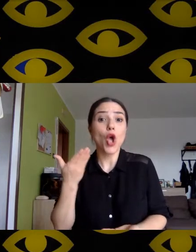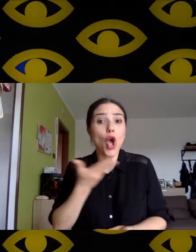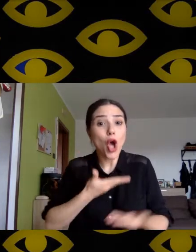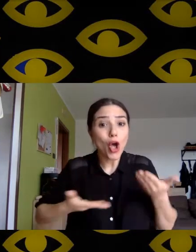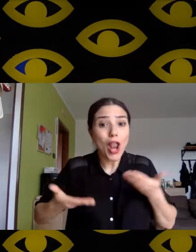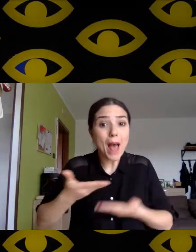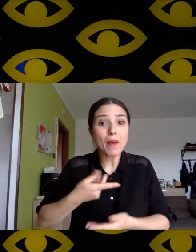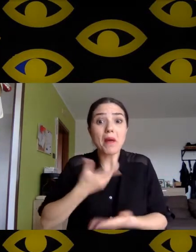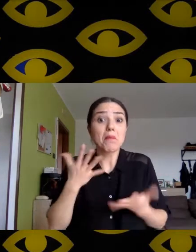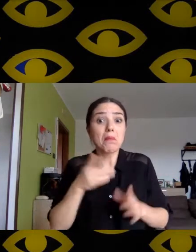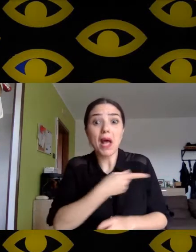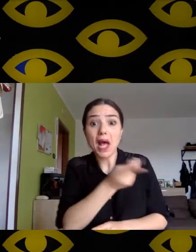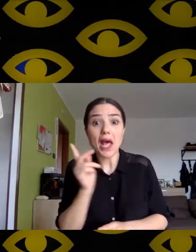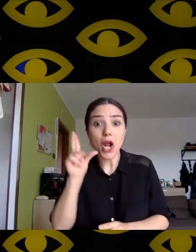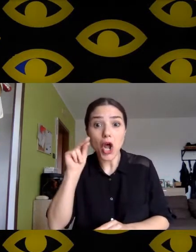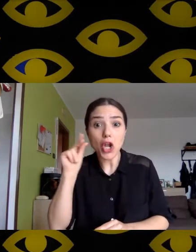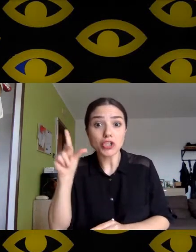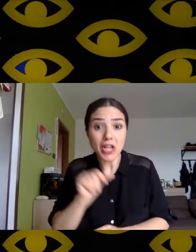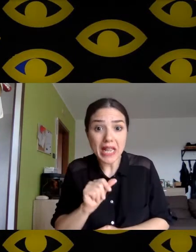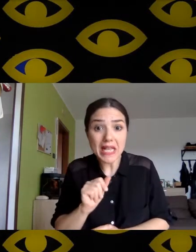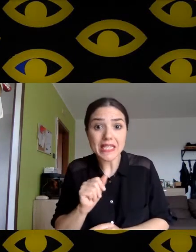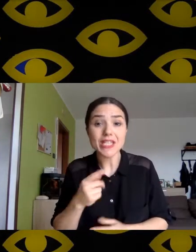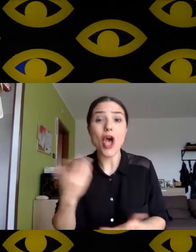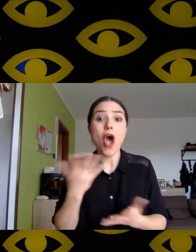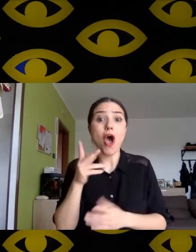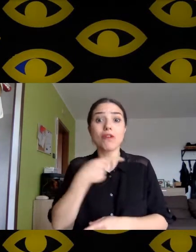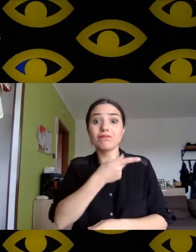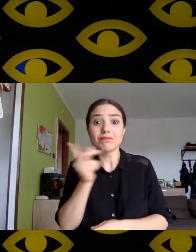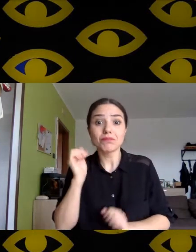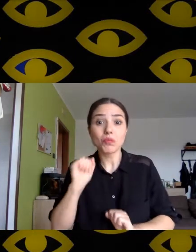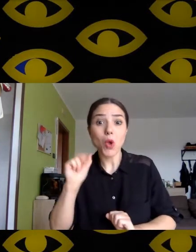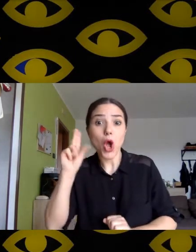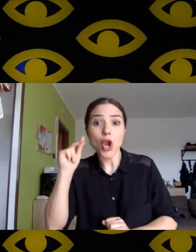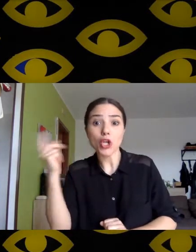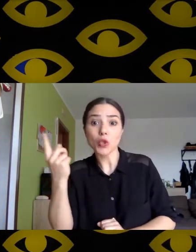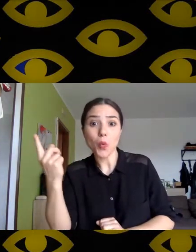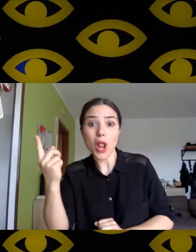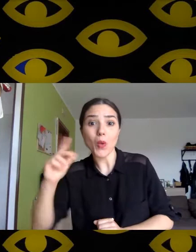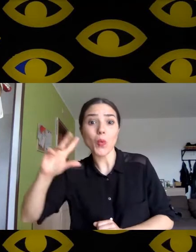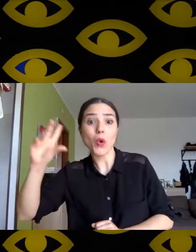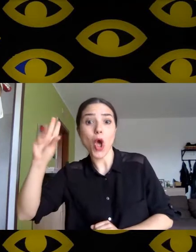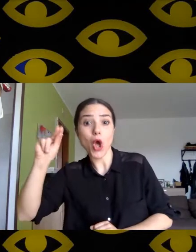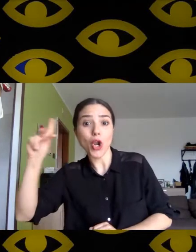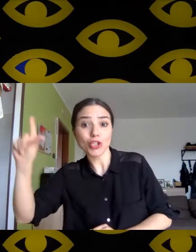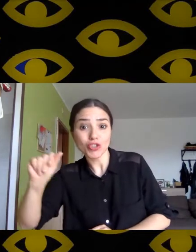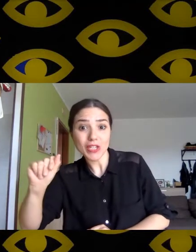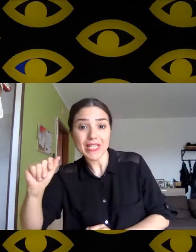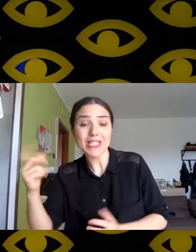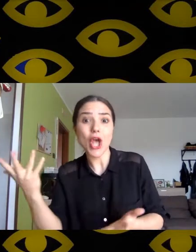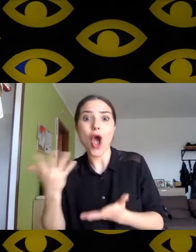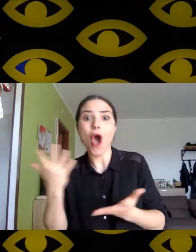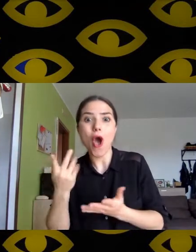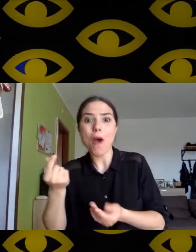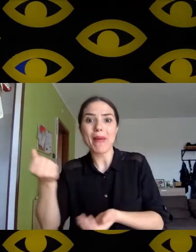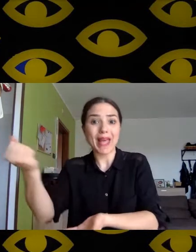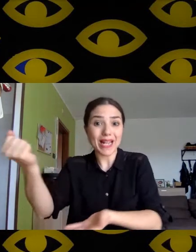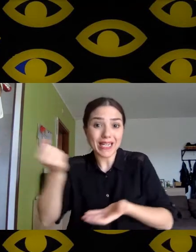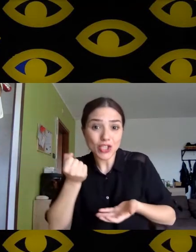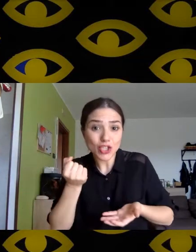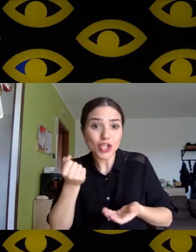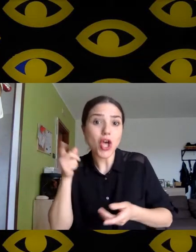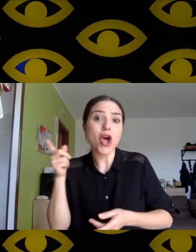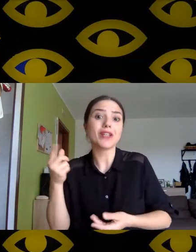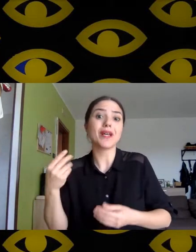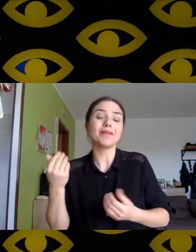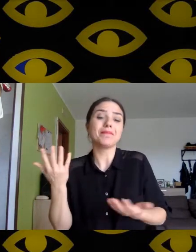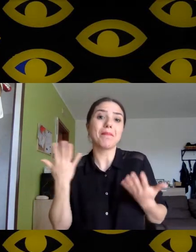segni, magari conoscete qualcuno che la conosce, oppure conoscete un modo per trovare delle risorse, fare in modo che queste dirette